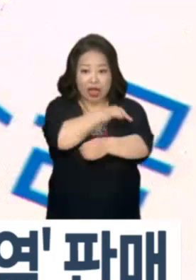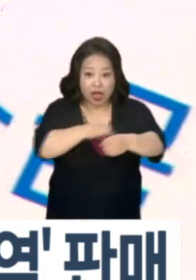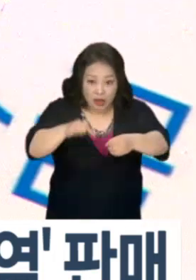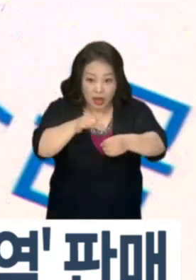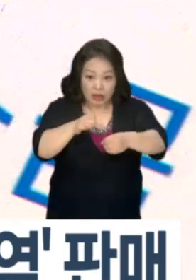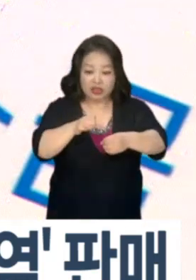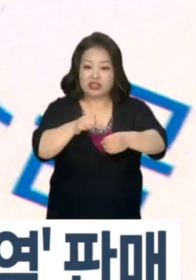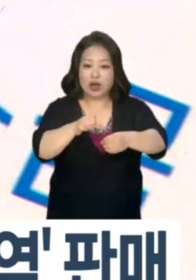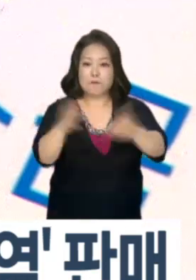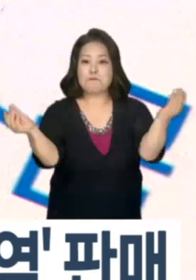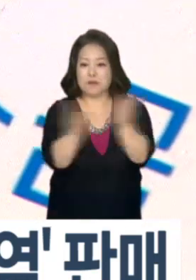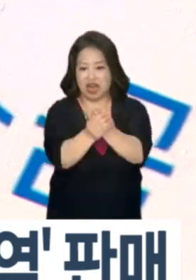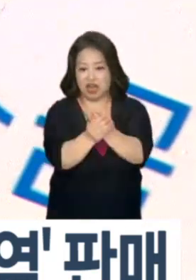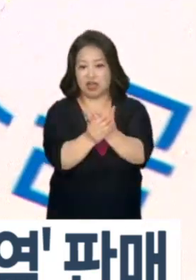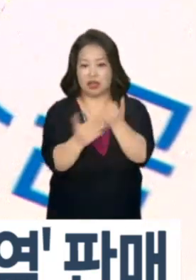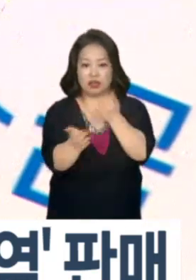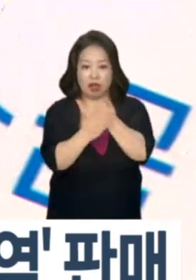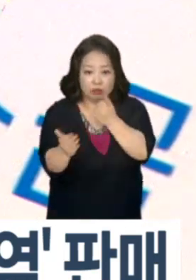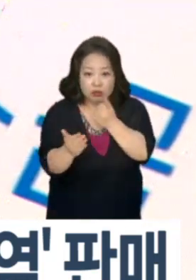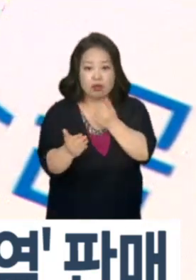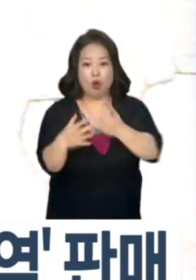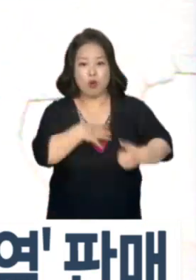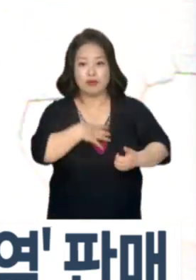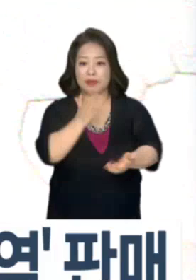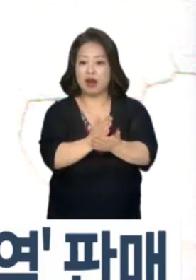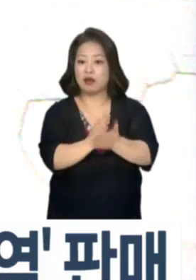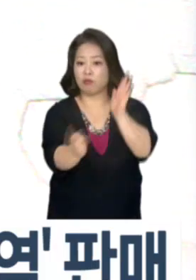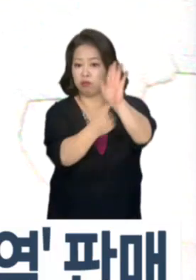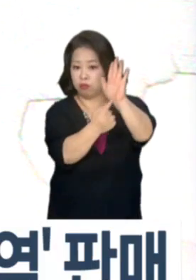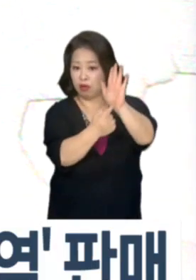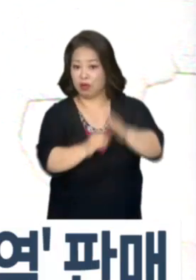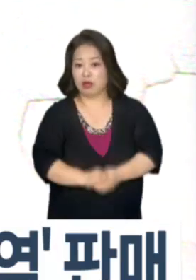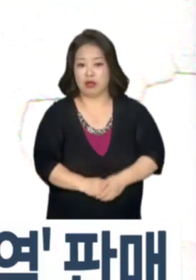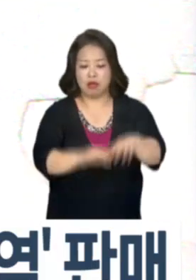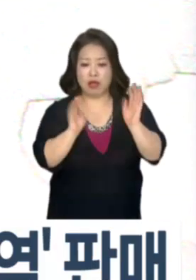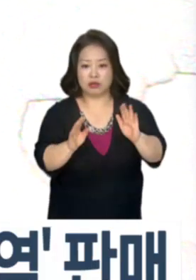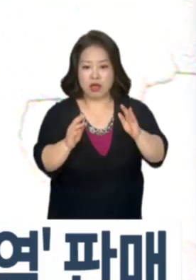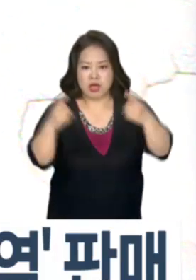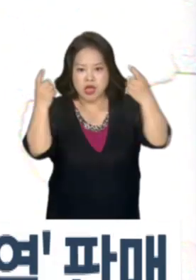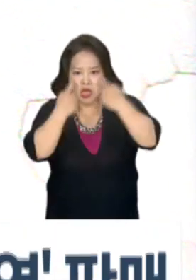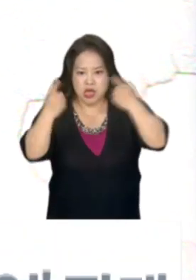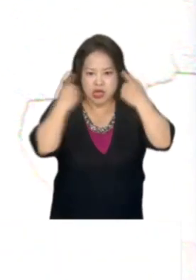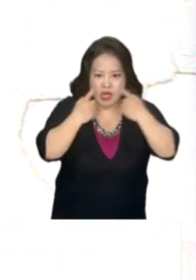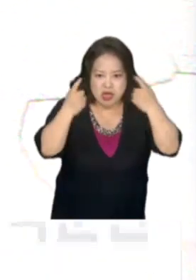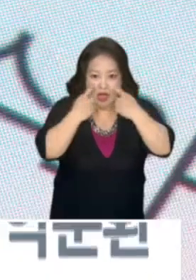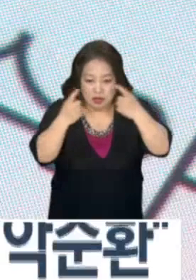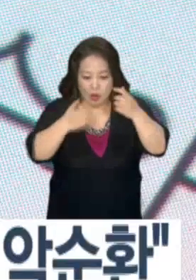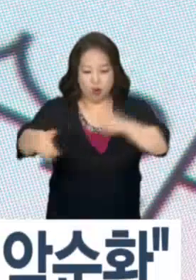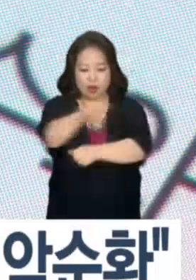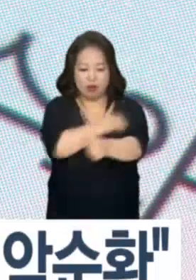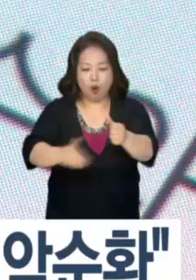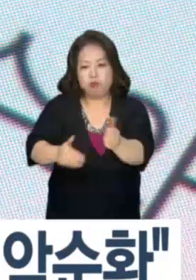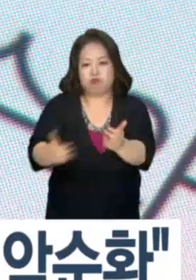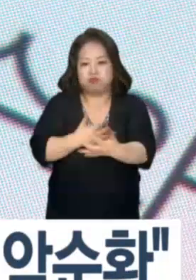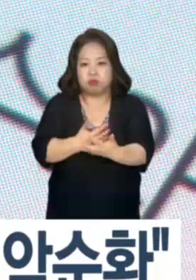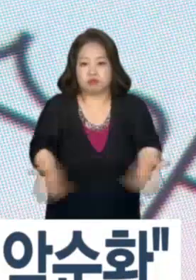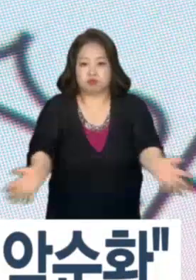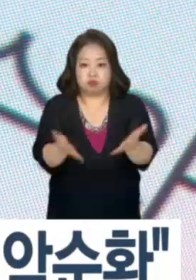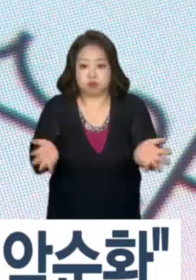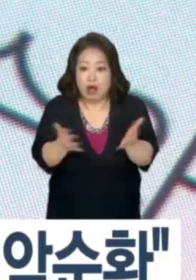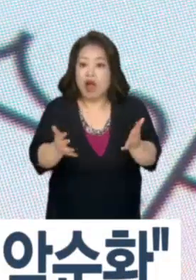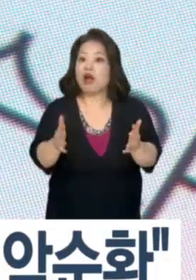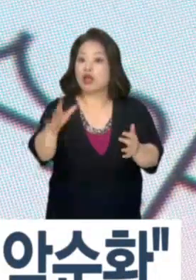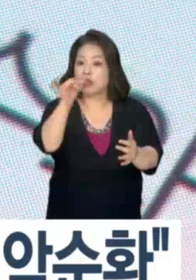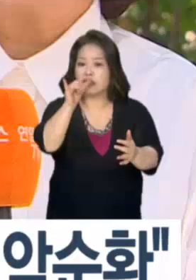소금이라며 천일염 기획전에 들어간 겁니다. 전문가들은 돈벌이에 급급해 불안을 부추기는 악순환이 반복되고